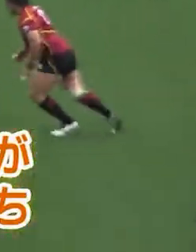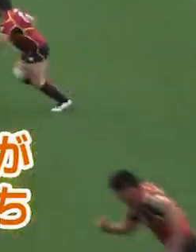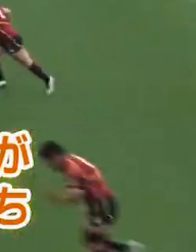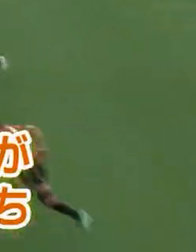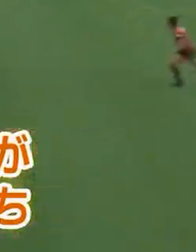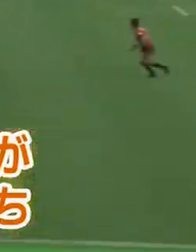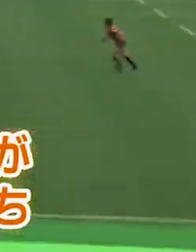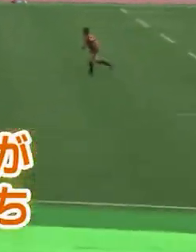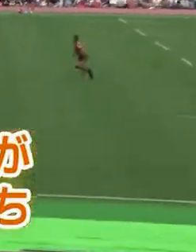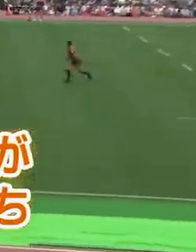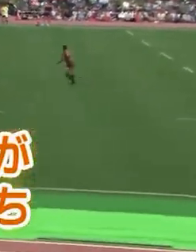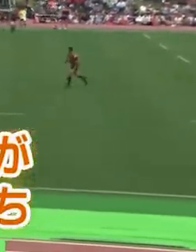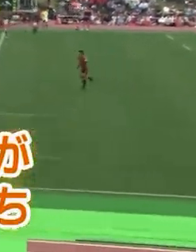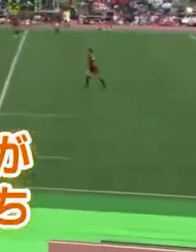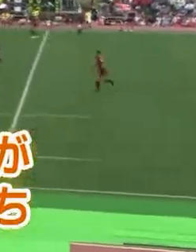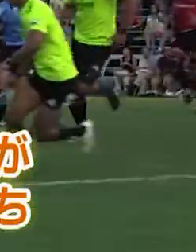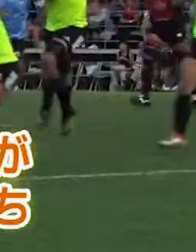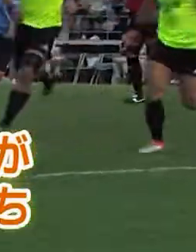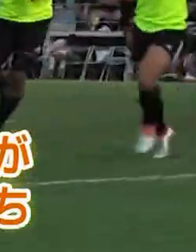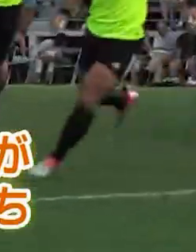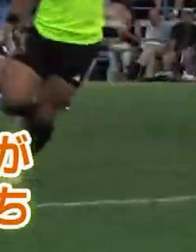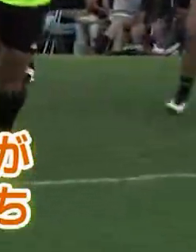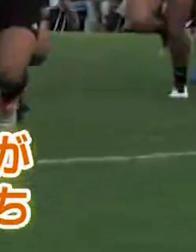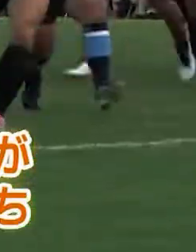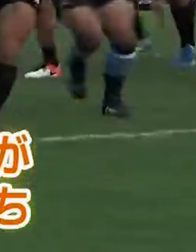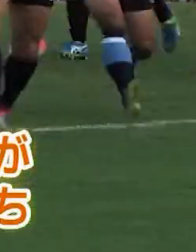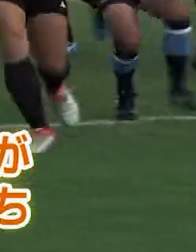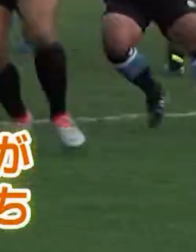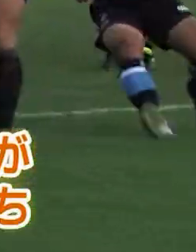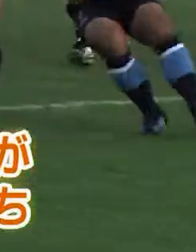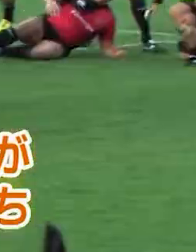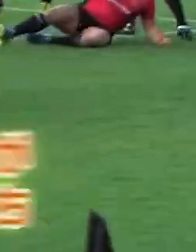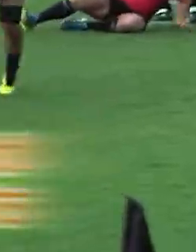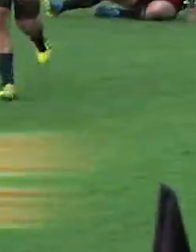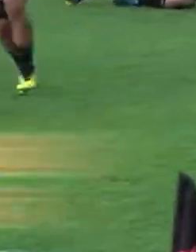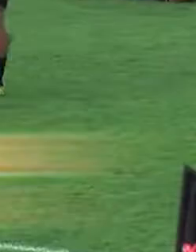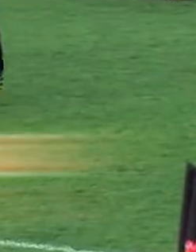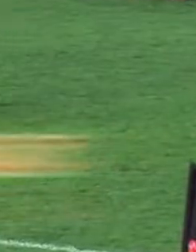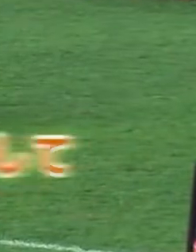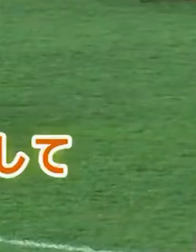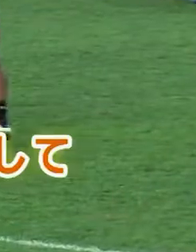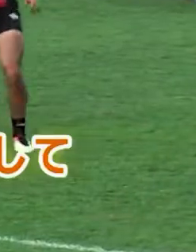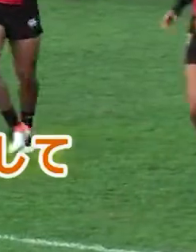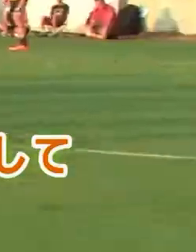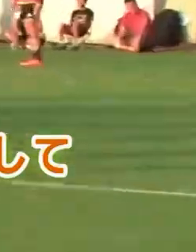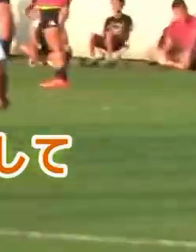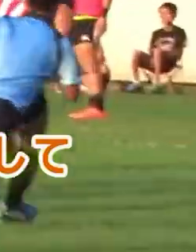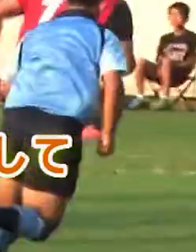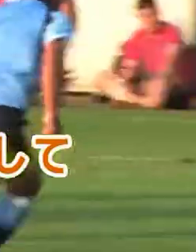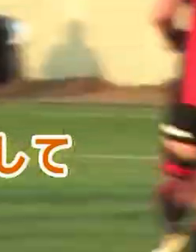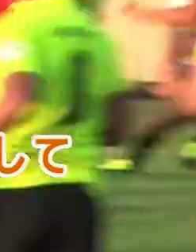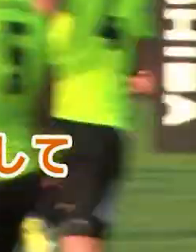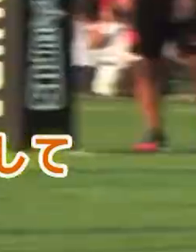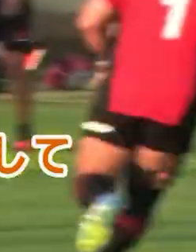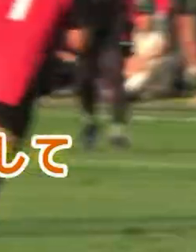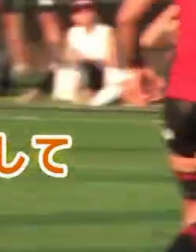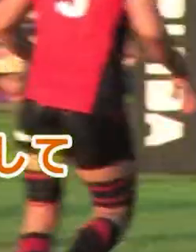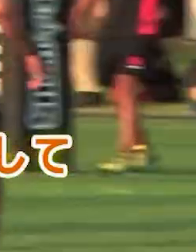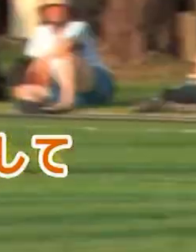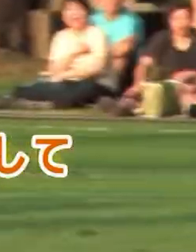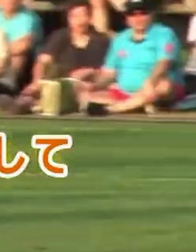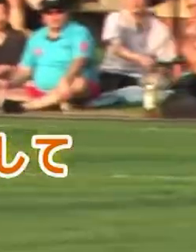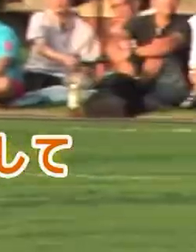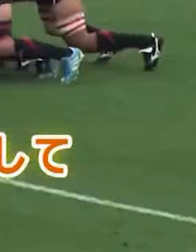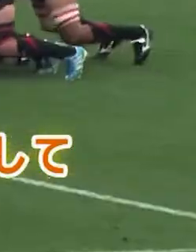トップリーグのチームが2つもある全国でも珍しい町だからこそ、ラグビーを中心にし